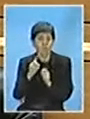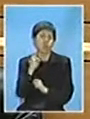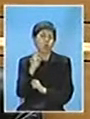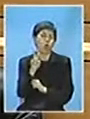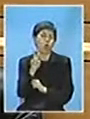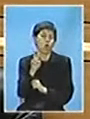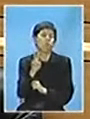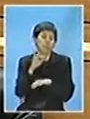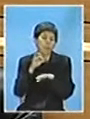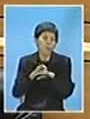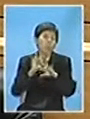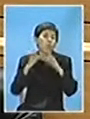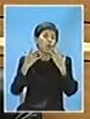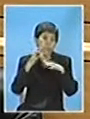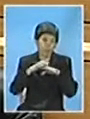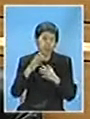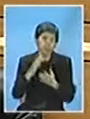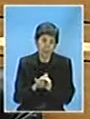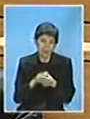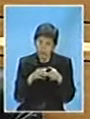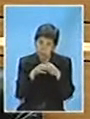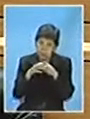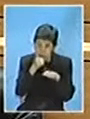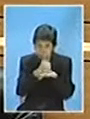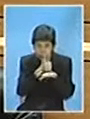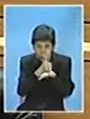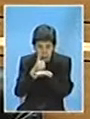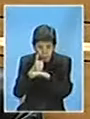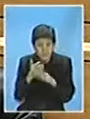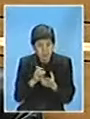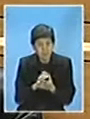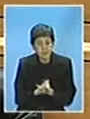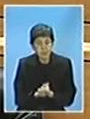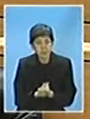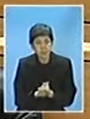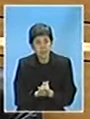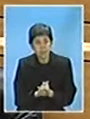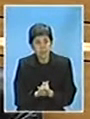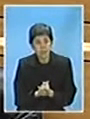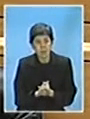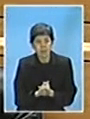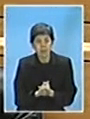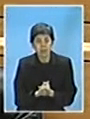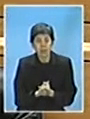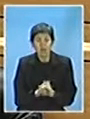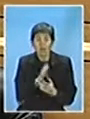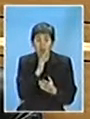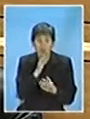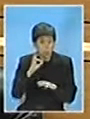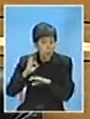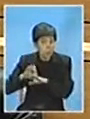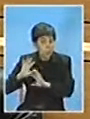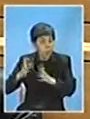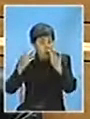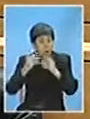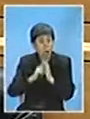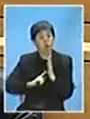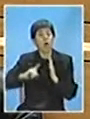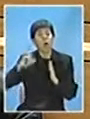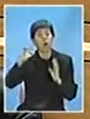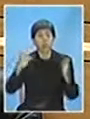ว่าพ้นตำแหน่งพ้นจากตำแหน่งคณบดีหรือหัวหน้าหน่วยงานที่เรียกชื่ออย่างอื่นนะครับในสารานุสาเนี่ยถ้าพ้นปุ๊บหรือท่านเกิดลาออกขึ้นมา